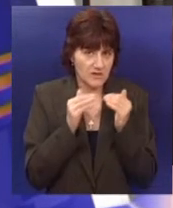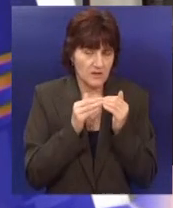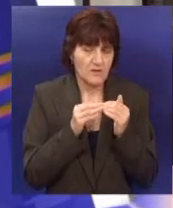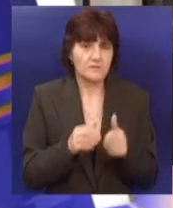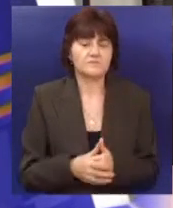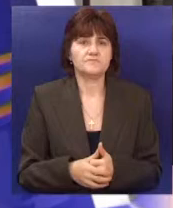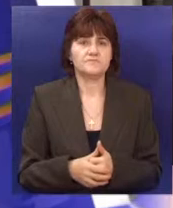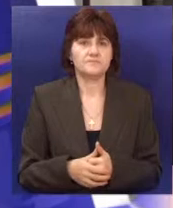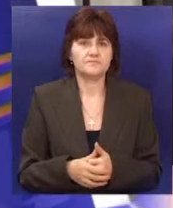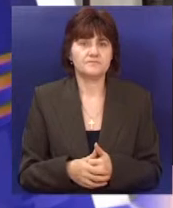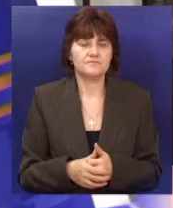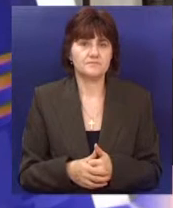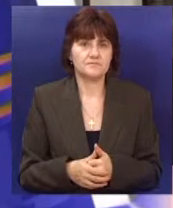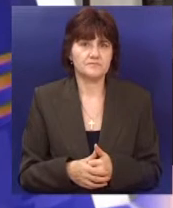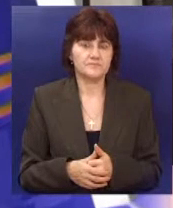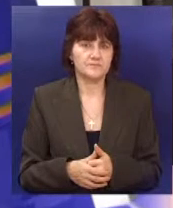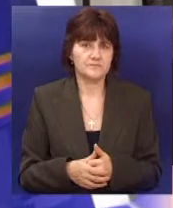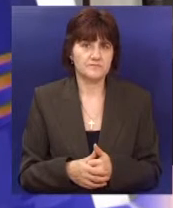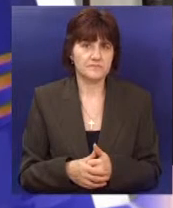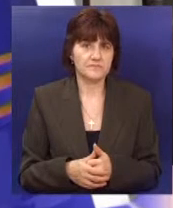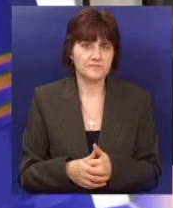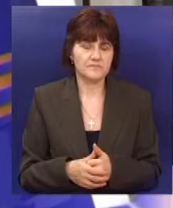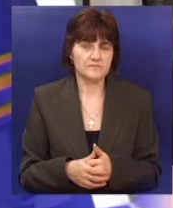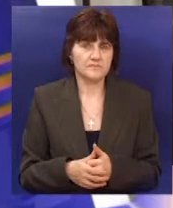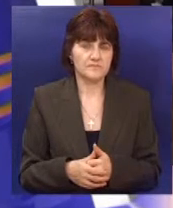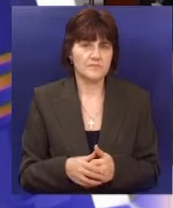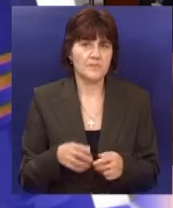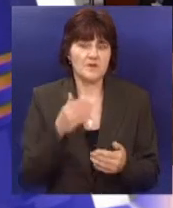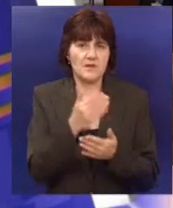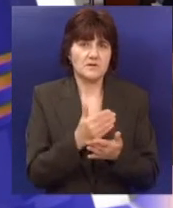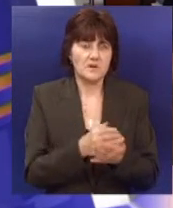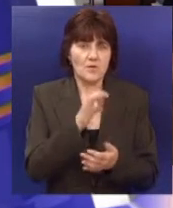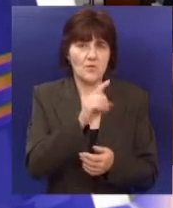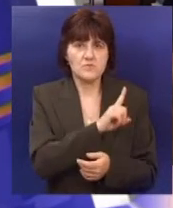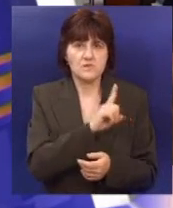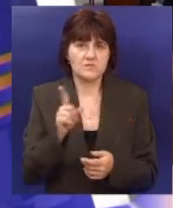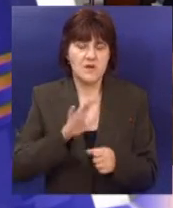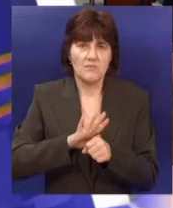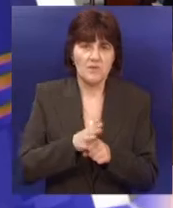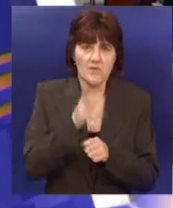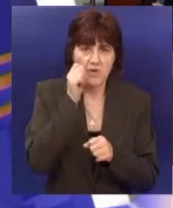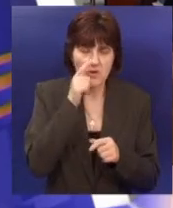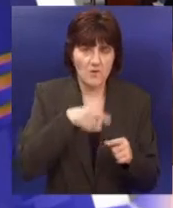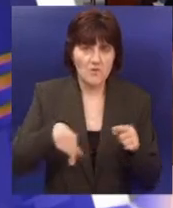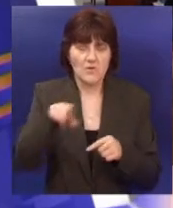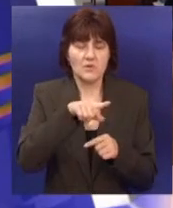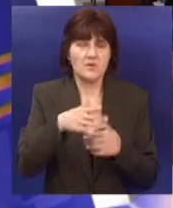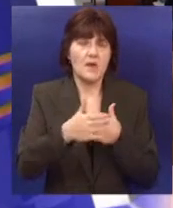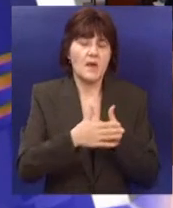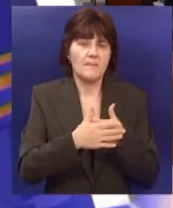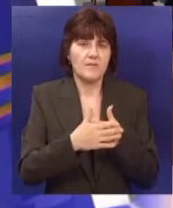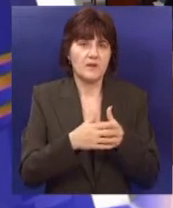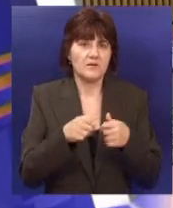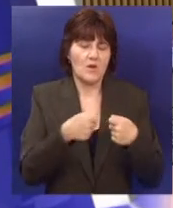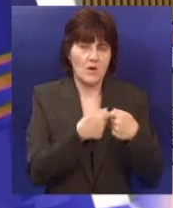podržava ga Kancelarija Evropske unije u Srbiji, dakle delegacija Evropske unije. Zakon o zabrani diskriminacije propisuje da se